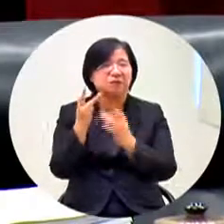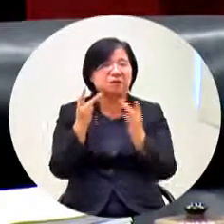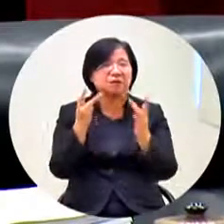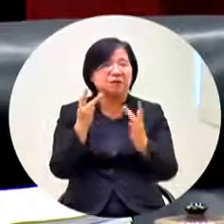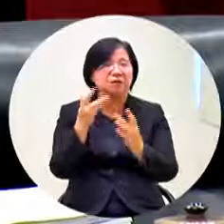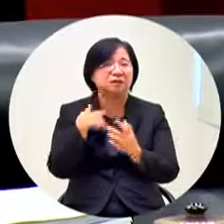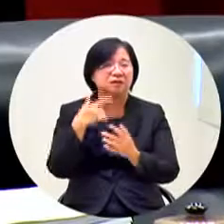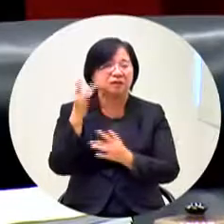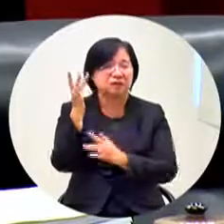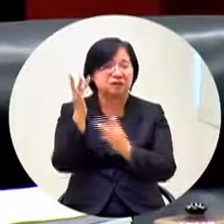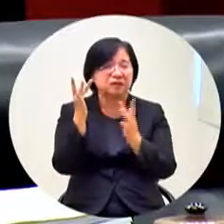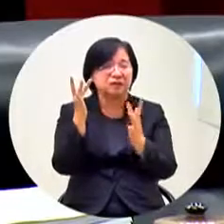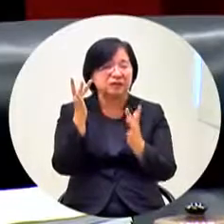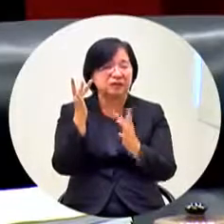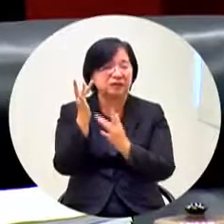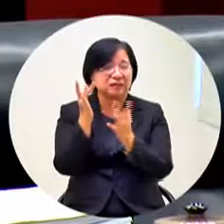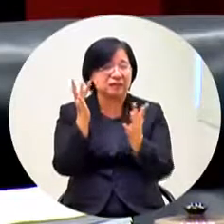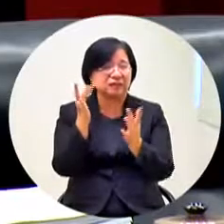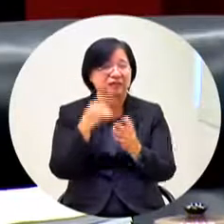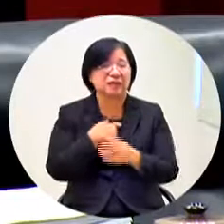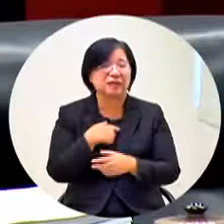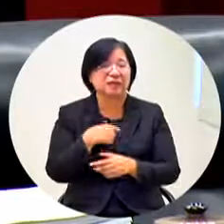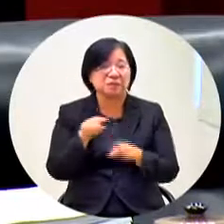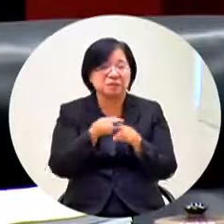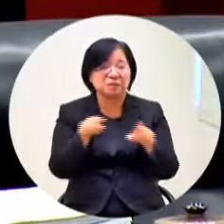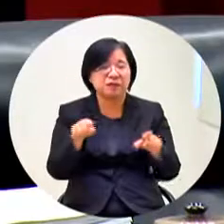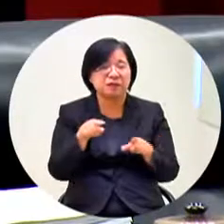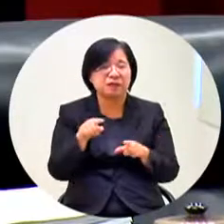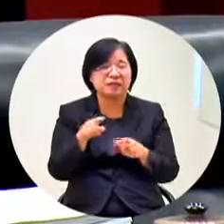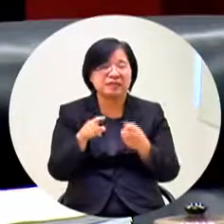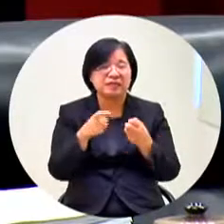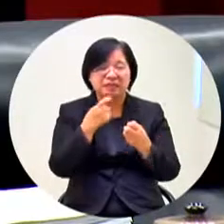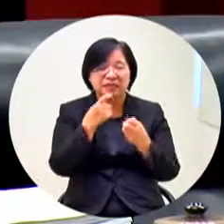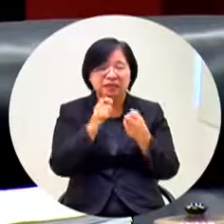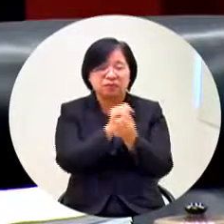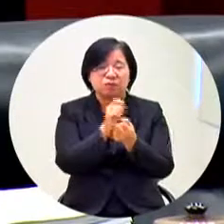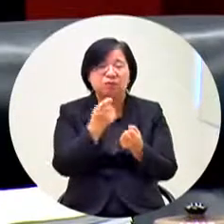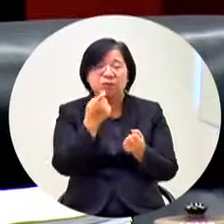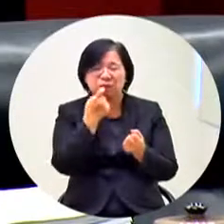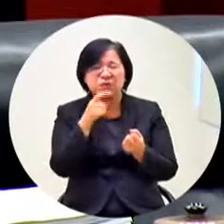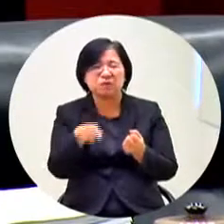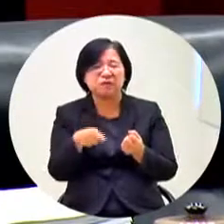多的争议。那我们记得当时我还跟那个